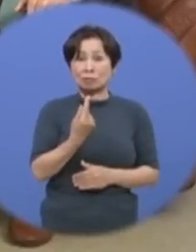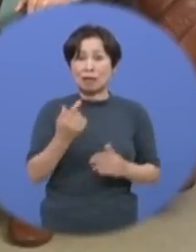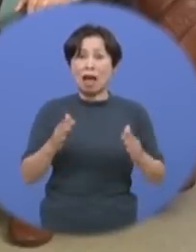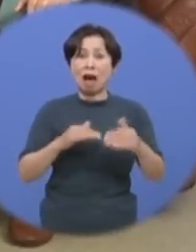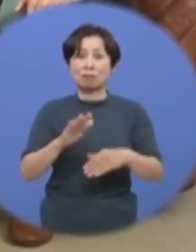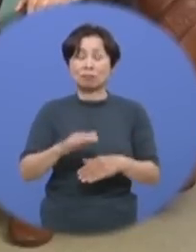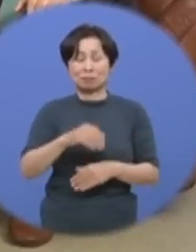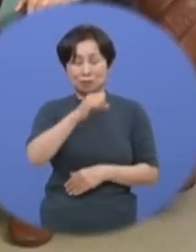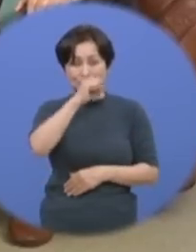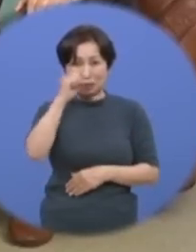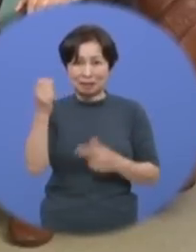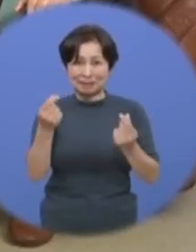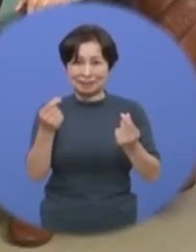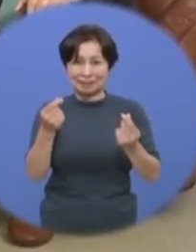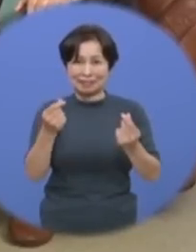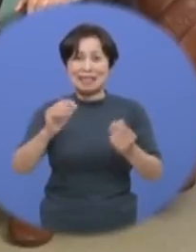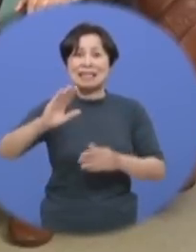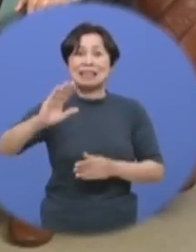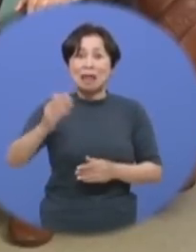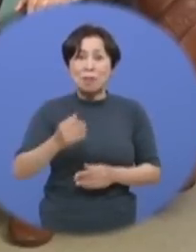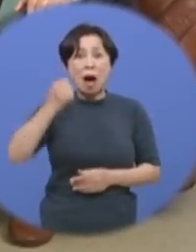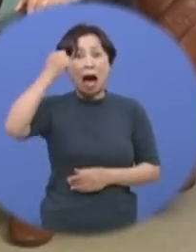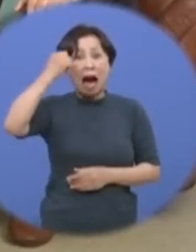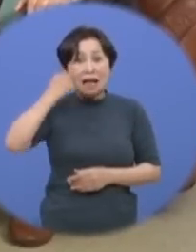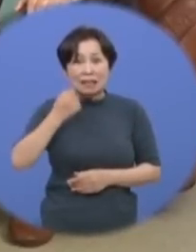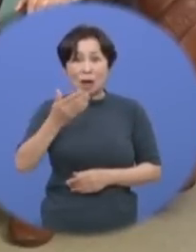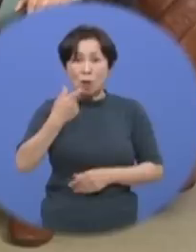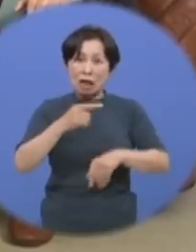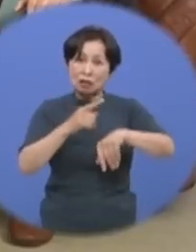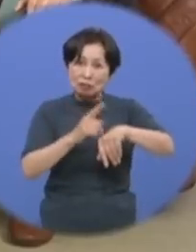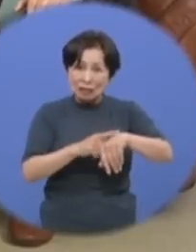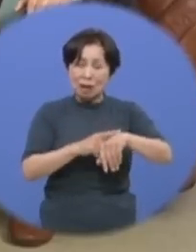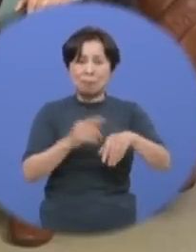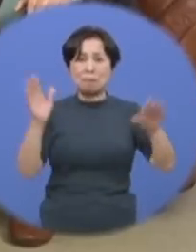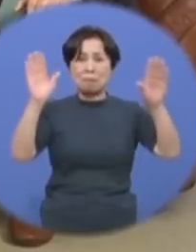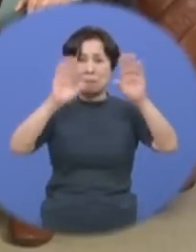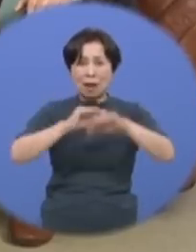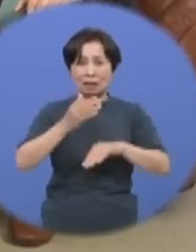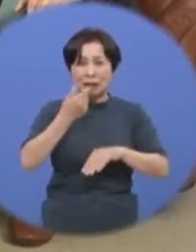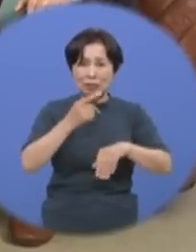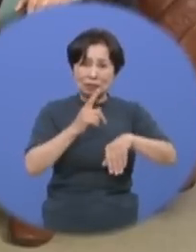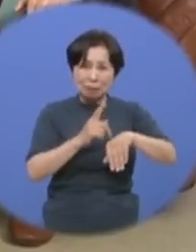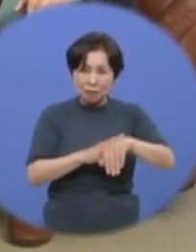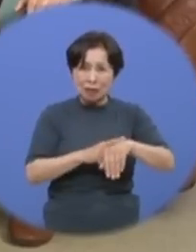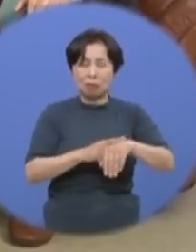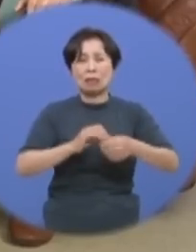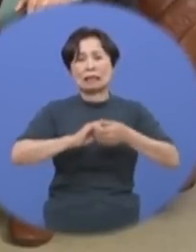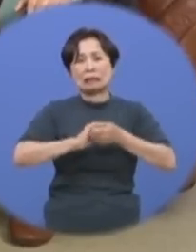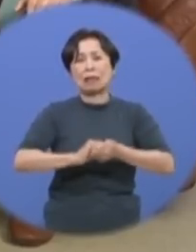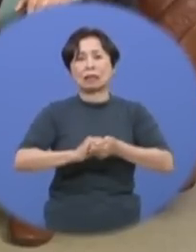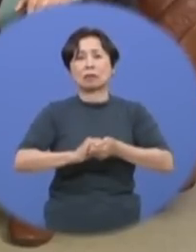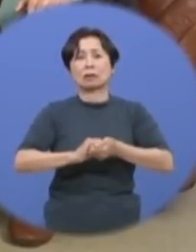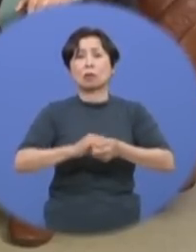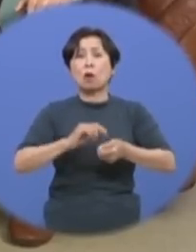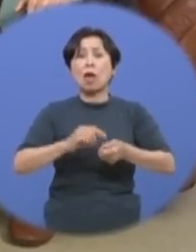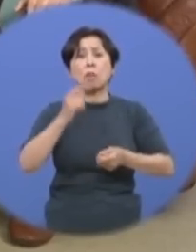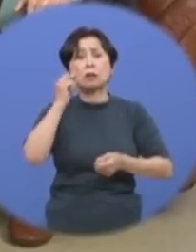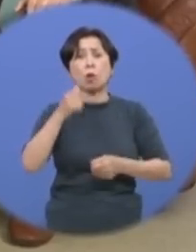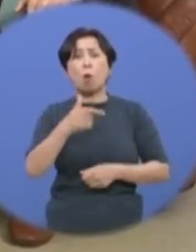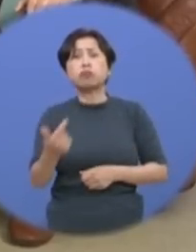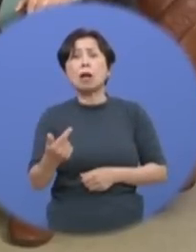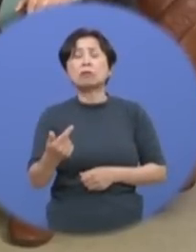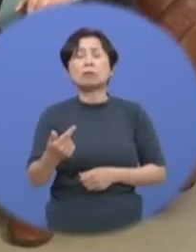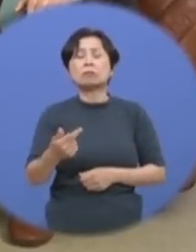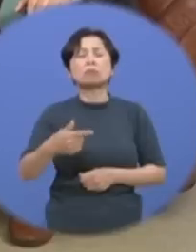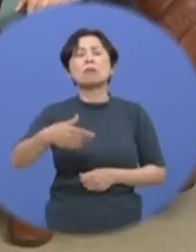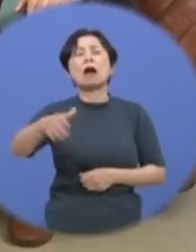はいただ朝飯が何柱パン飯が何時これに遅れたら和歌山に帰らず派つまり